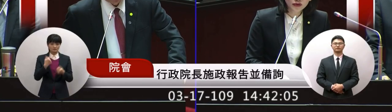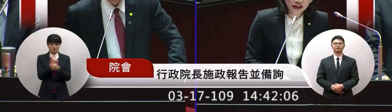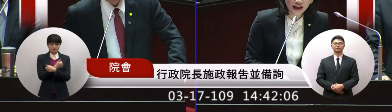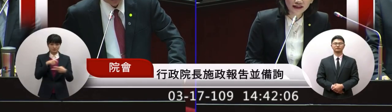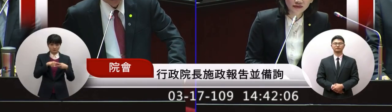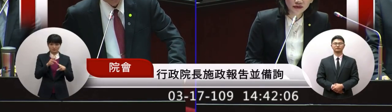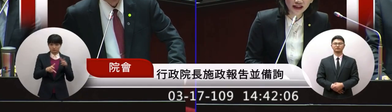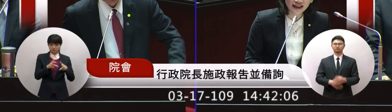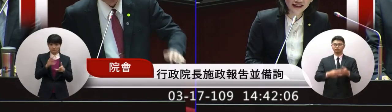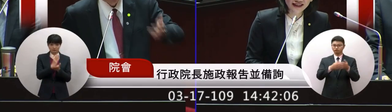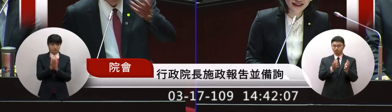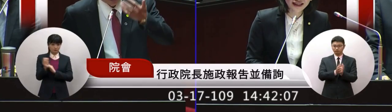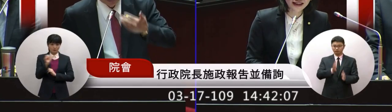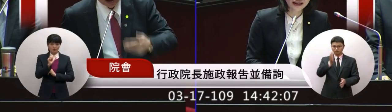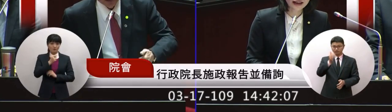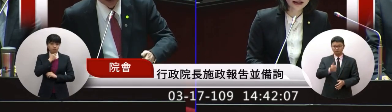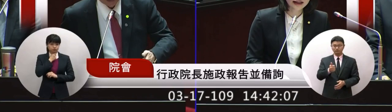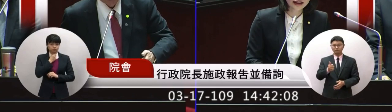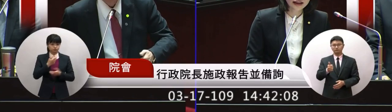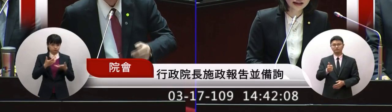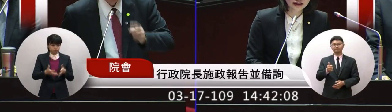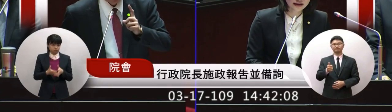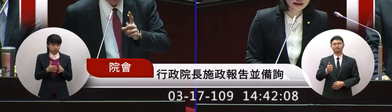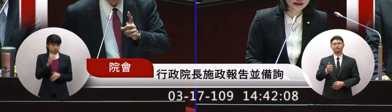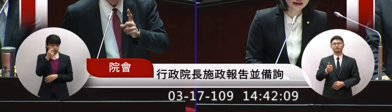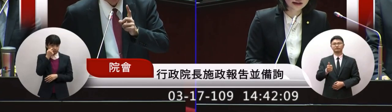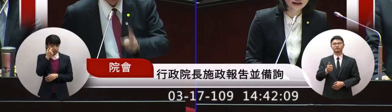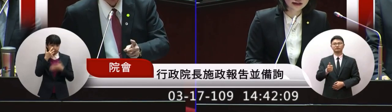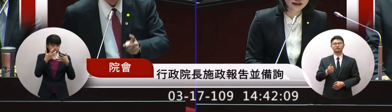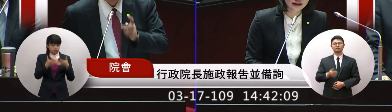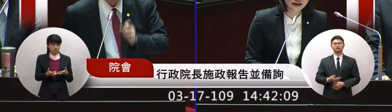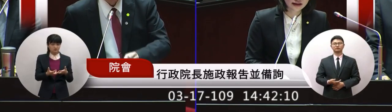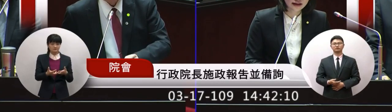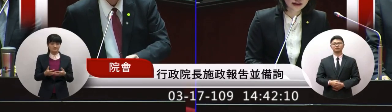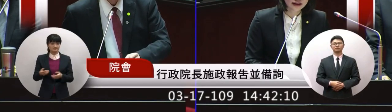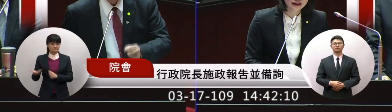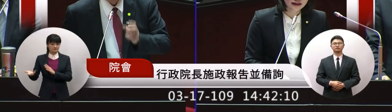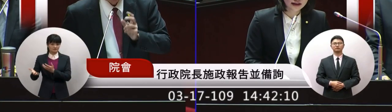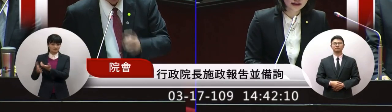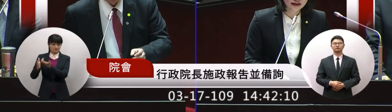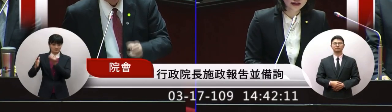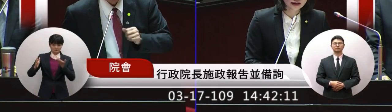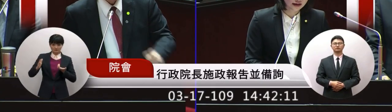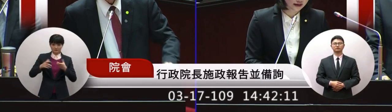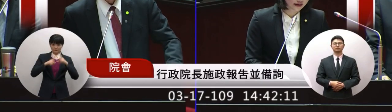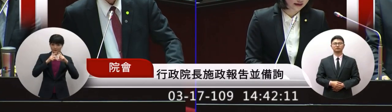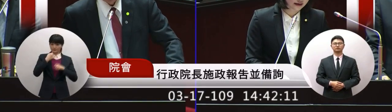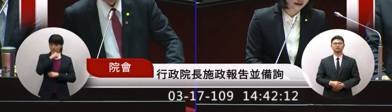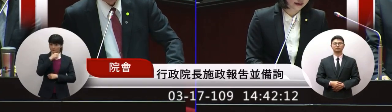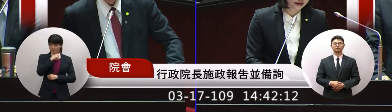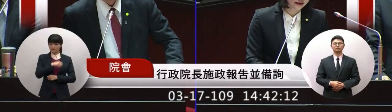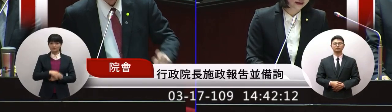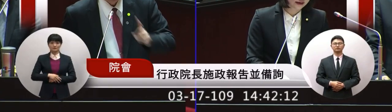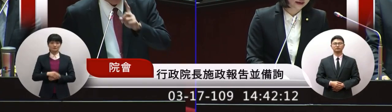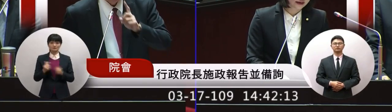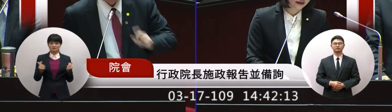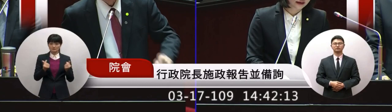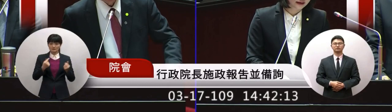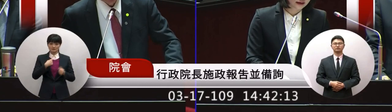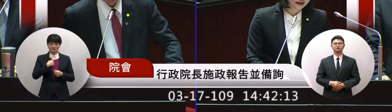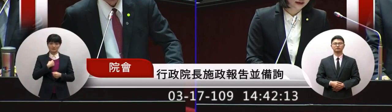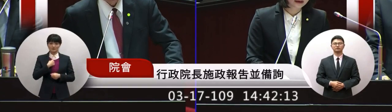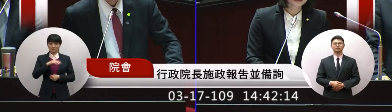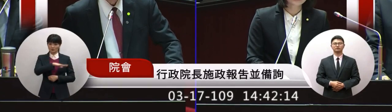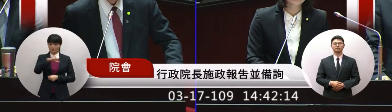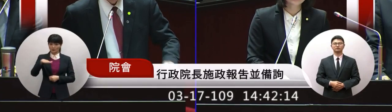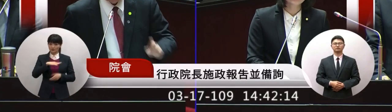要检讨生产基地，所以移回来。所以这个部分以目前我们国内广达移回来以后相当